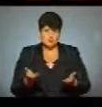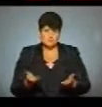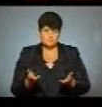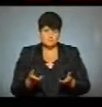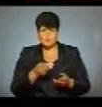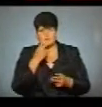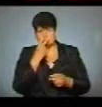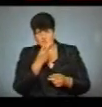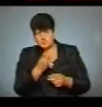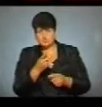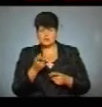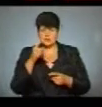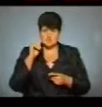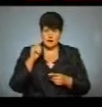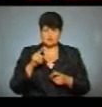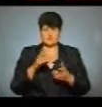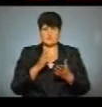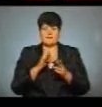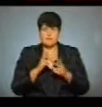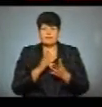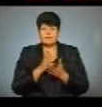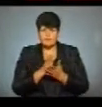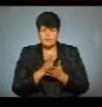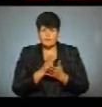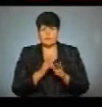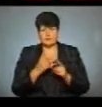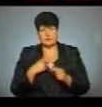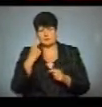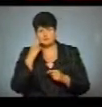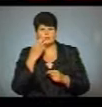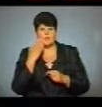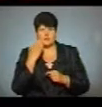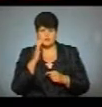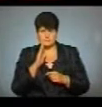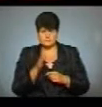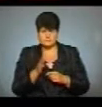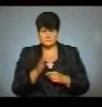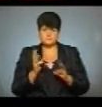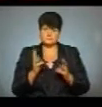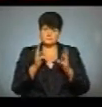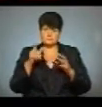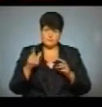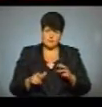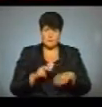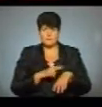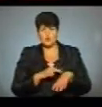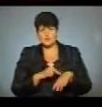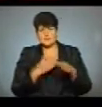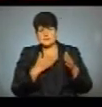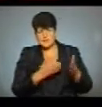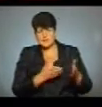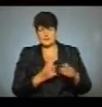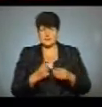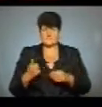Знаючи, бачачи на яву, як воно є, я думаю, що їм легше буде. І пожежником, і поліцейським,